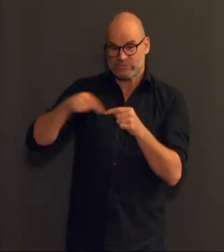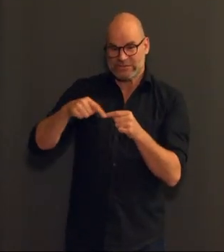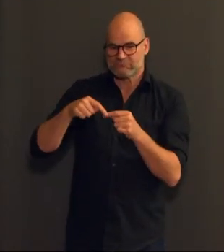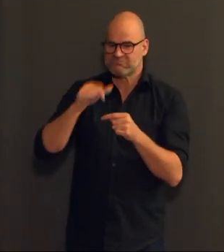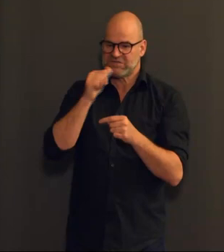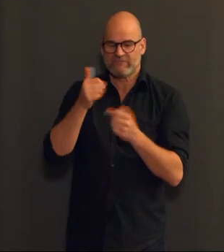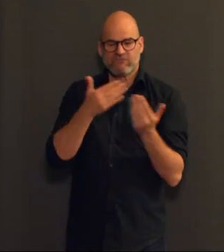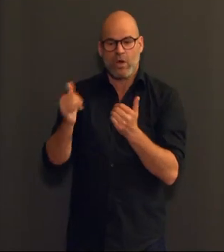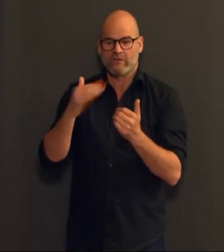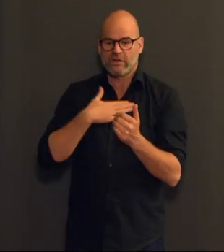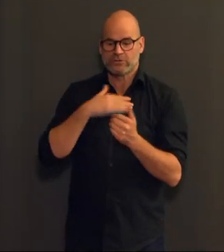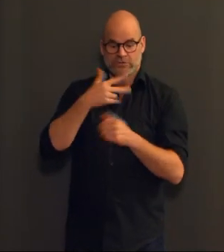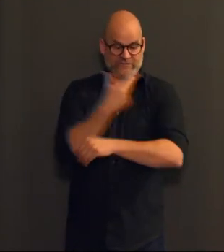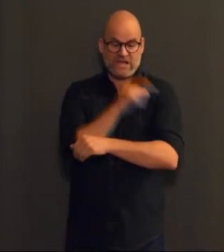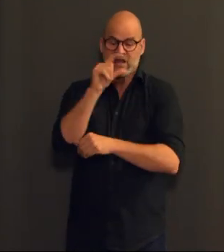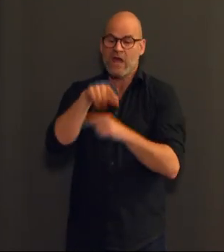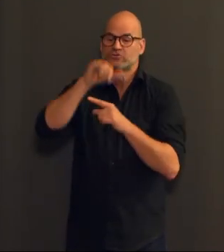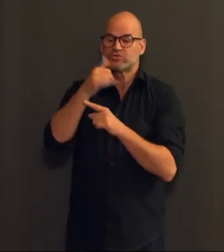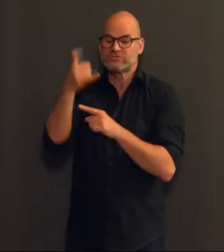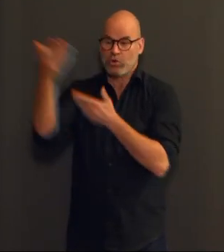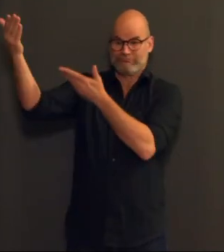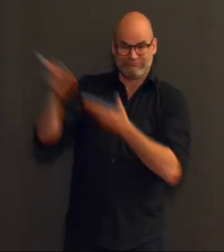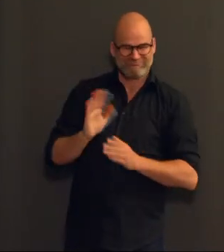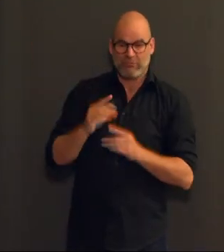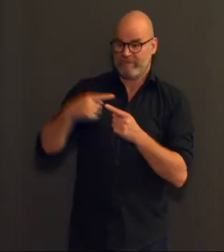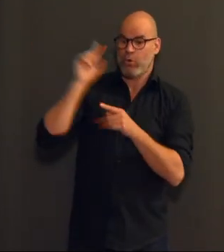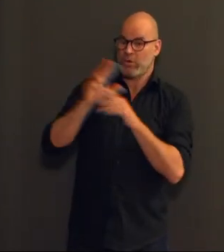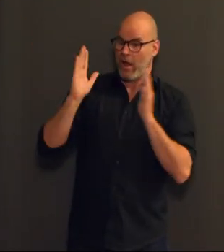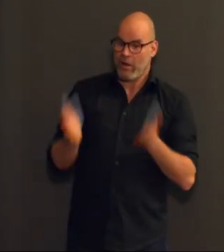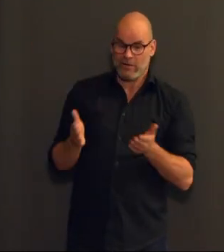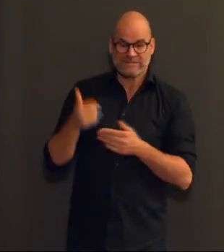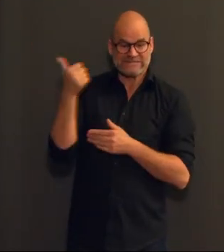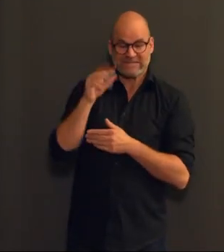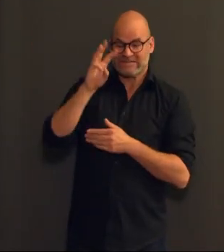vaccins die we vorige week ontvingen, blijven voorlopig in quarantaine.